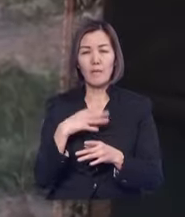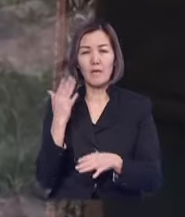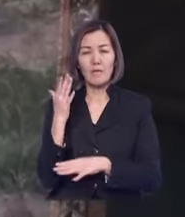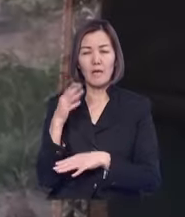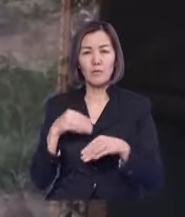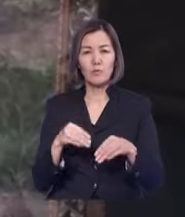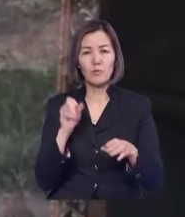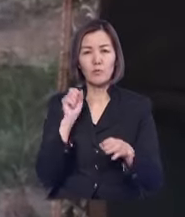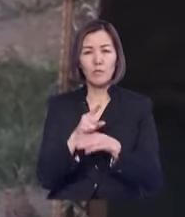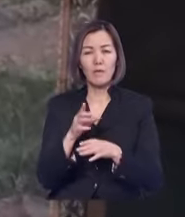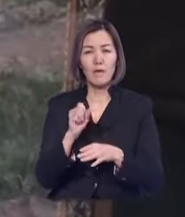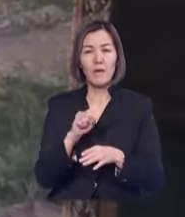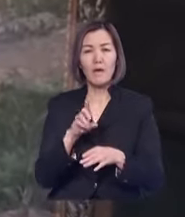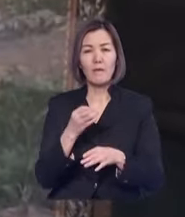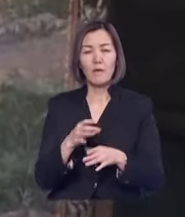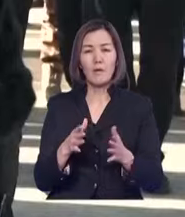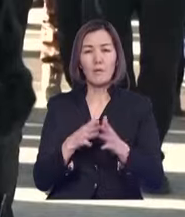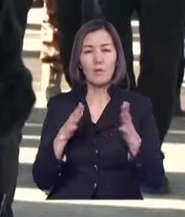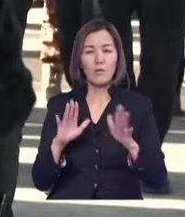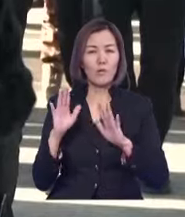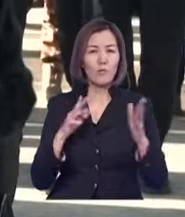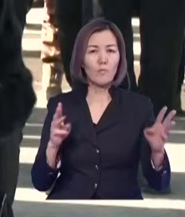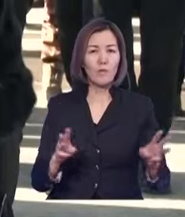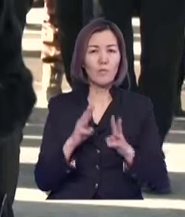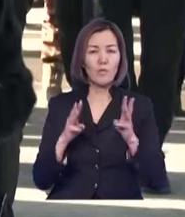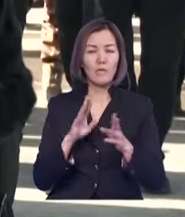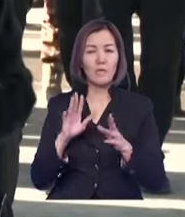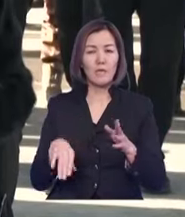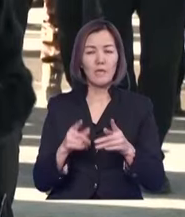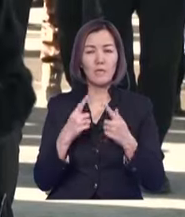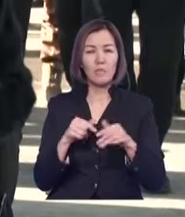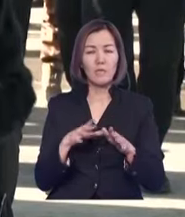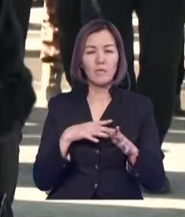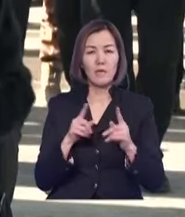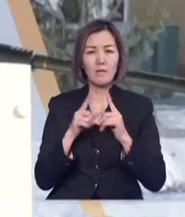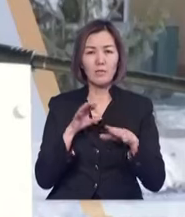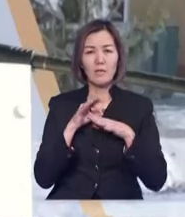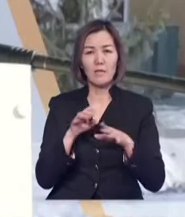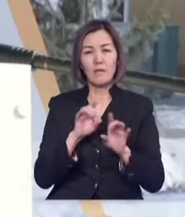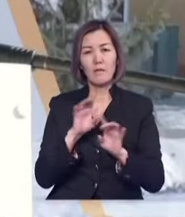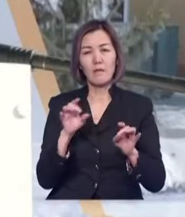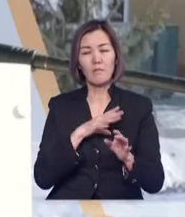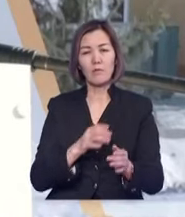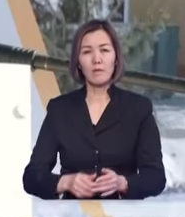аясында және Абай облысында болған үлкен орман өртінен кейінгі арнайы ұйымдастырылған жиын екенін тілге тиек